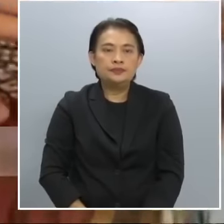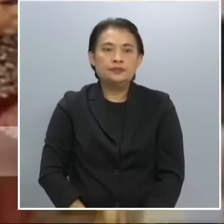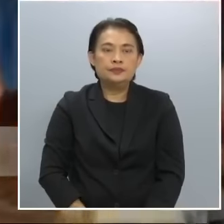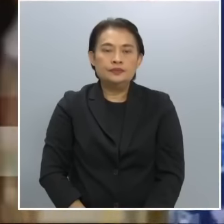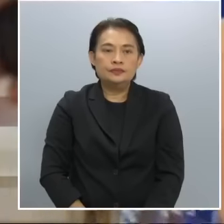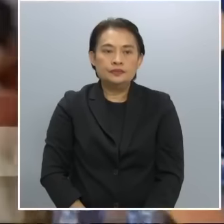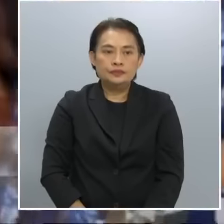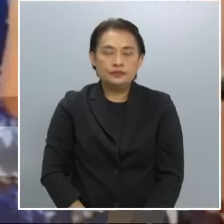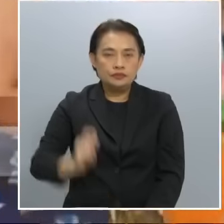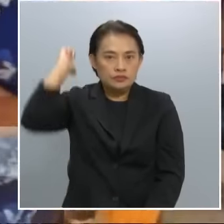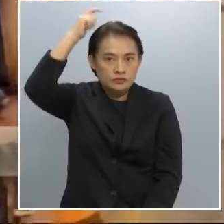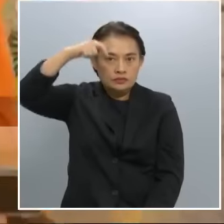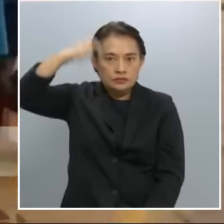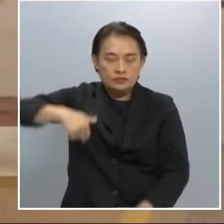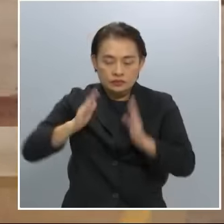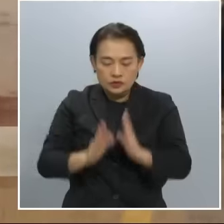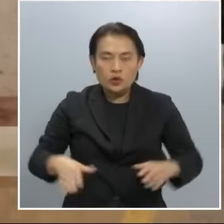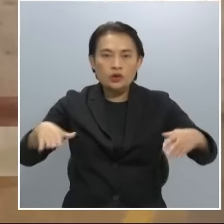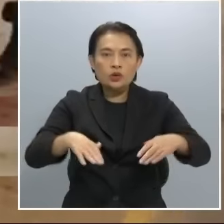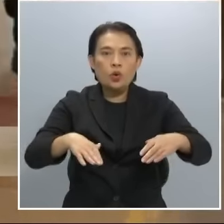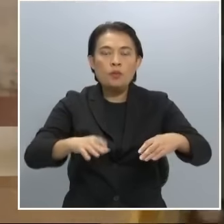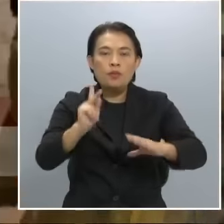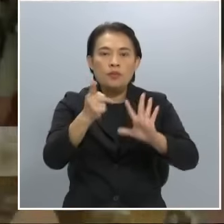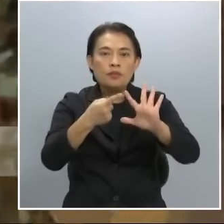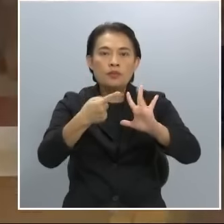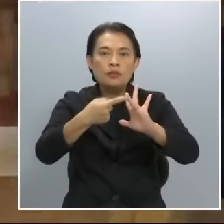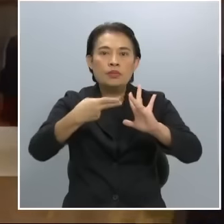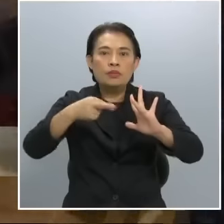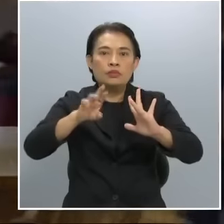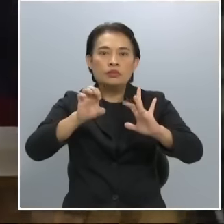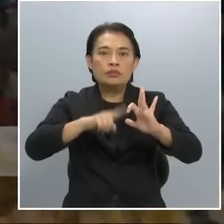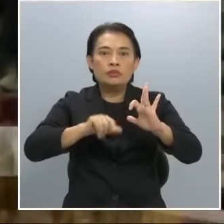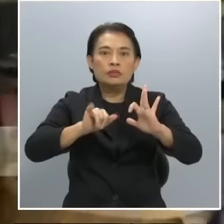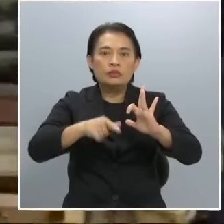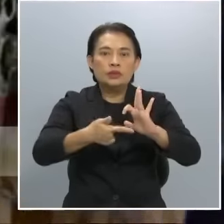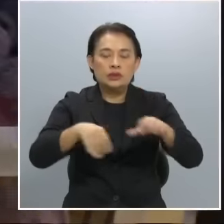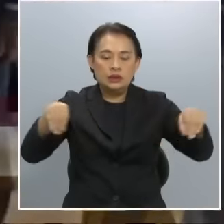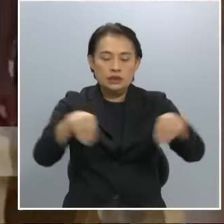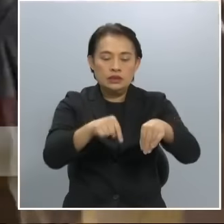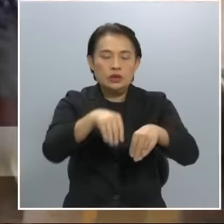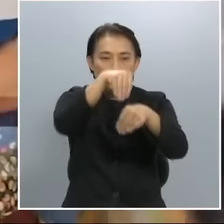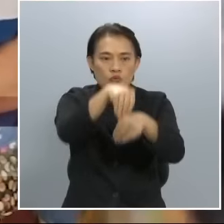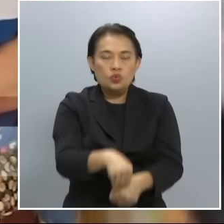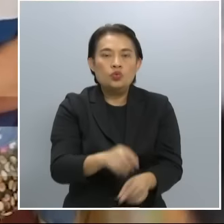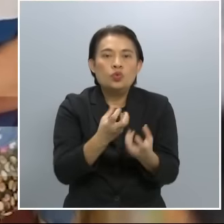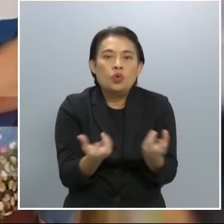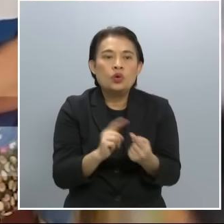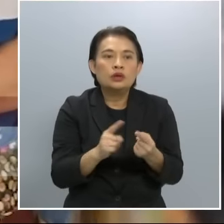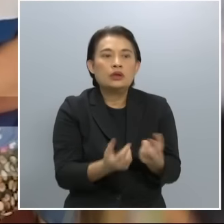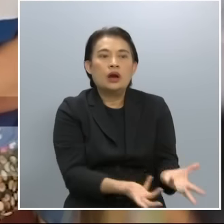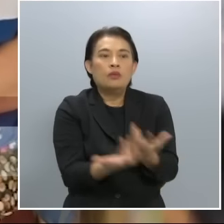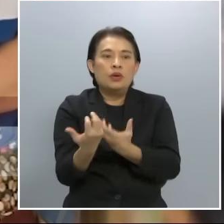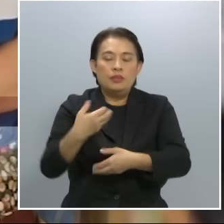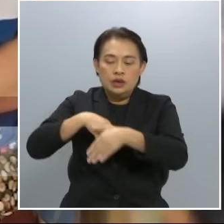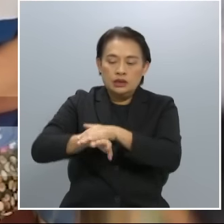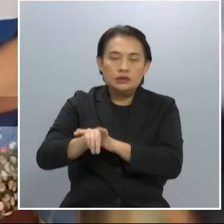ชาวเมียนมาและชาวกะเหรี่ยงซึ่งมีบ้านเรือนอยู่ใกล้พรมแดนถาวรเมียวดีแห่งที่2เก็บข้าวเก็บของหลบหนีไปยัง